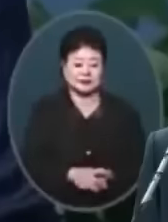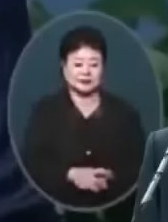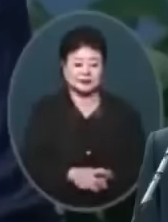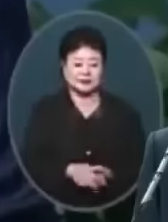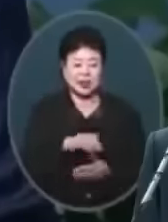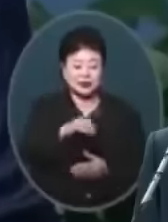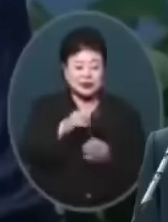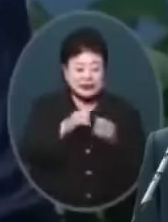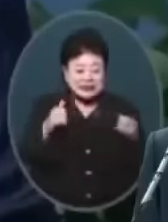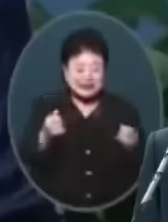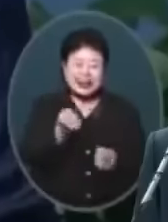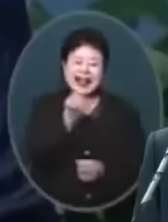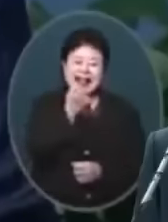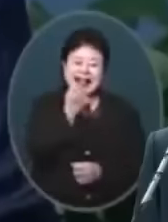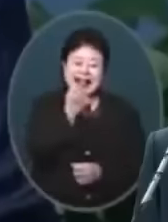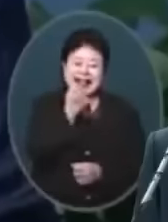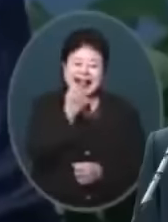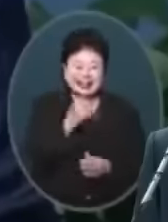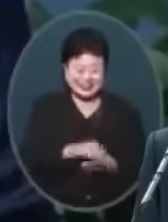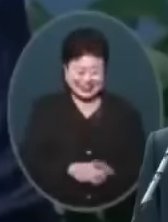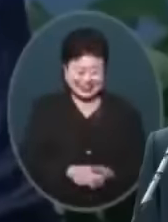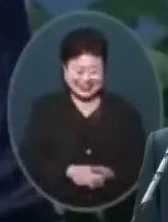온 동네 사람들이 다 웃고